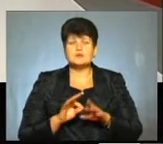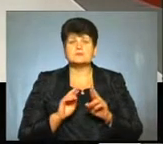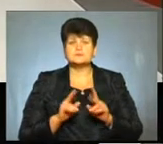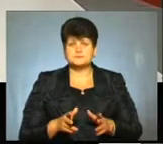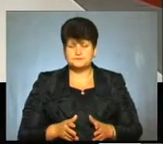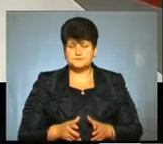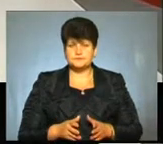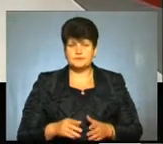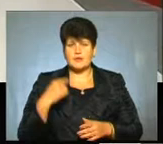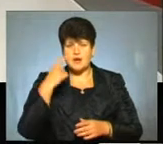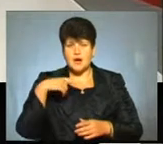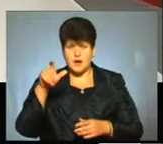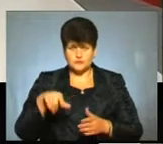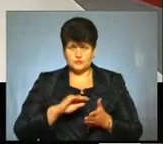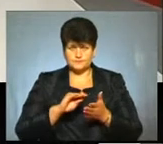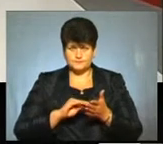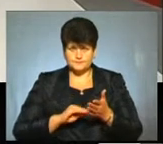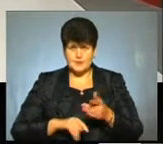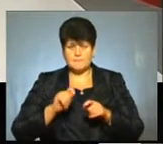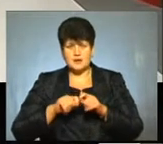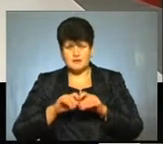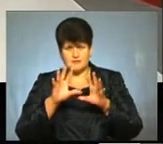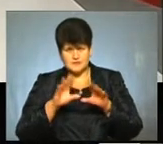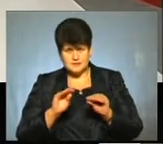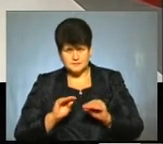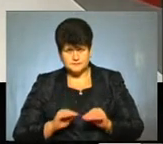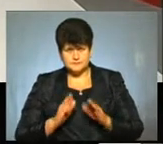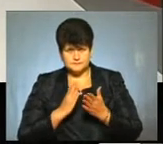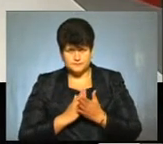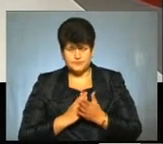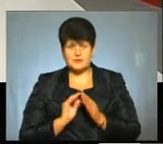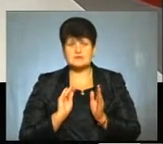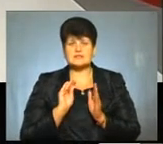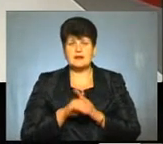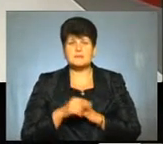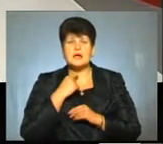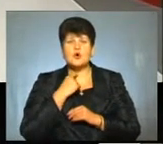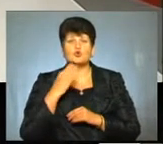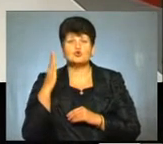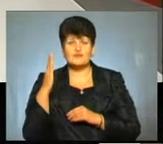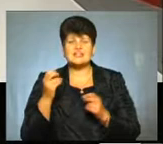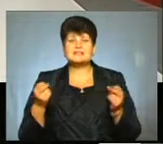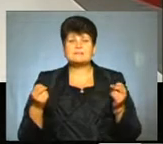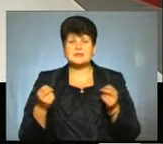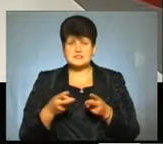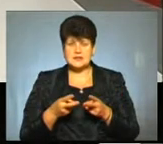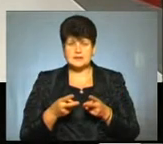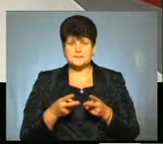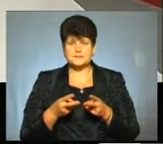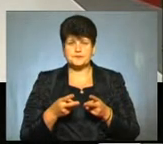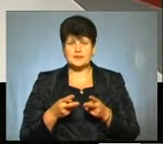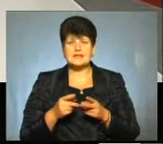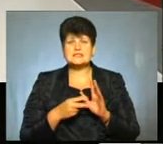таким чином. Автор подає проект, ми цей проект перевіряємо, чи всі поля заповнені, ми виставляємо його на голосування спеціально, ми даємо